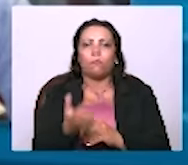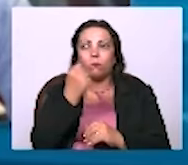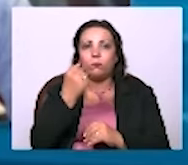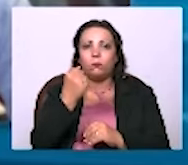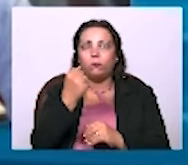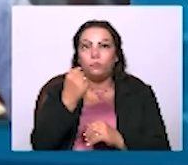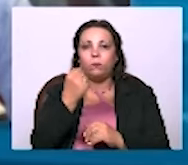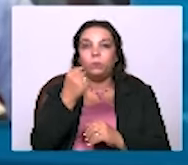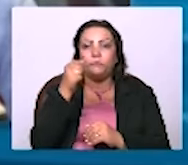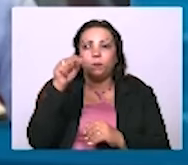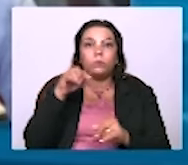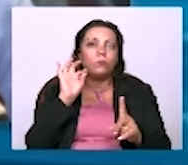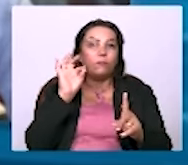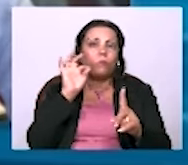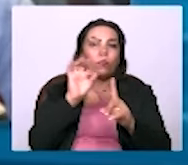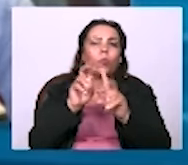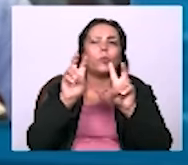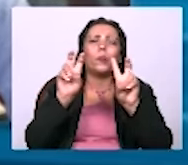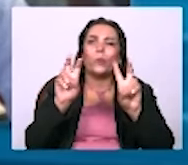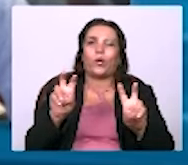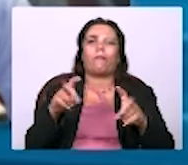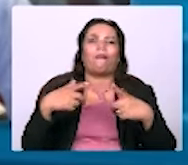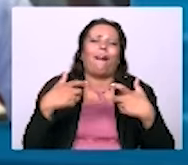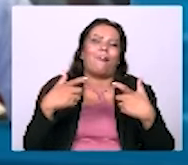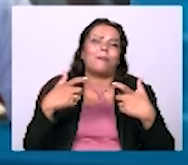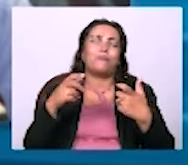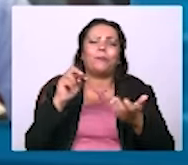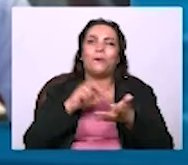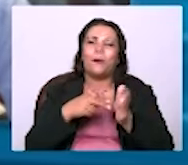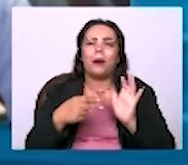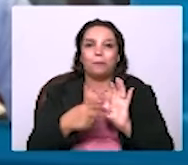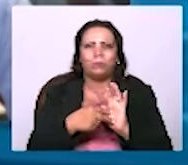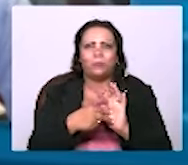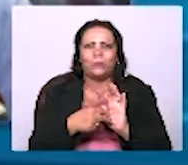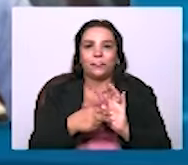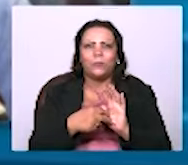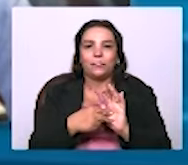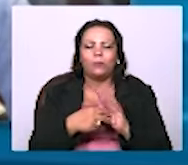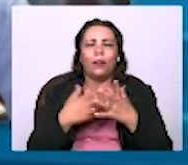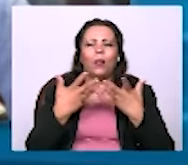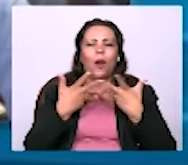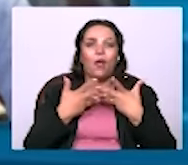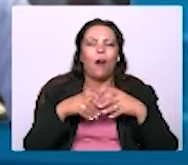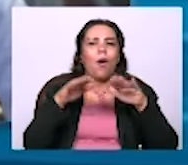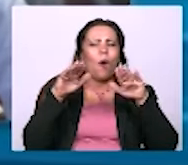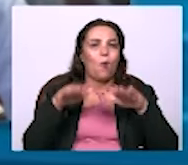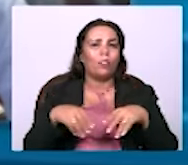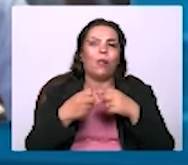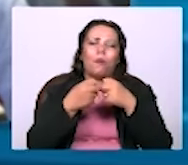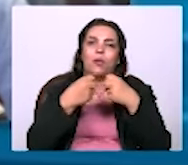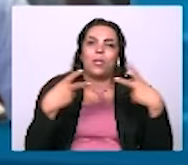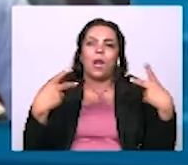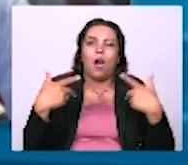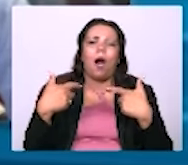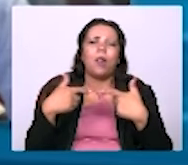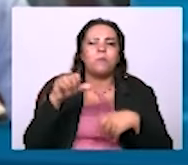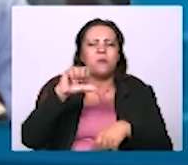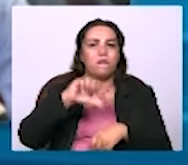ل الوصول الى وقف اطلاق النار او تحقيق هدنه وانهاء الحرب في